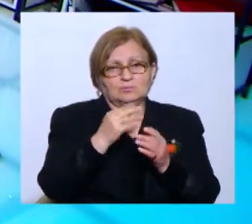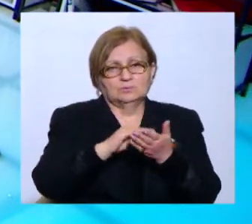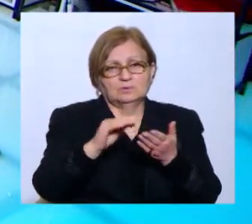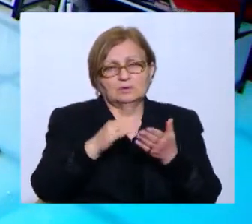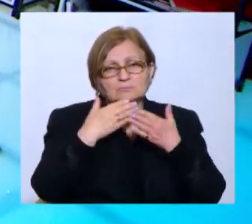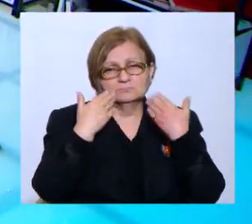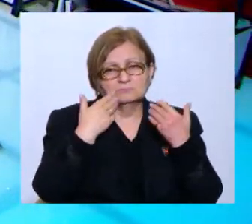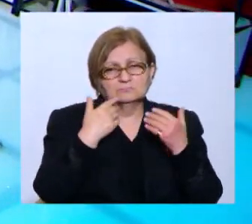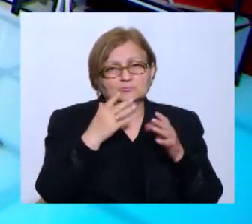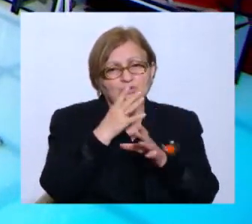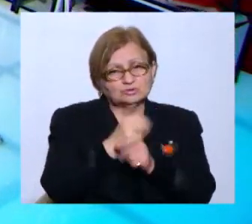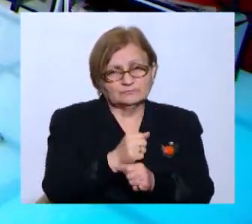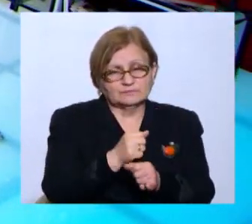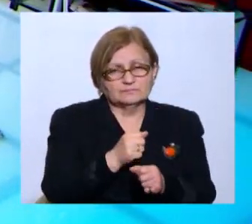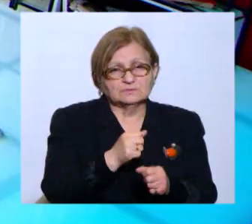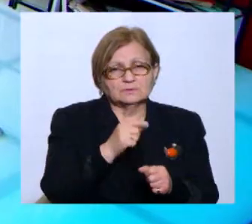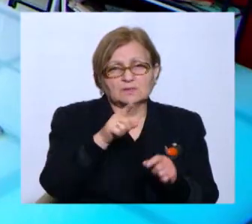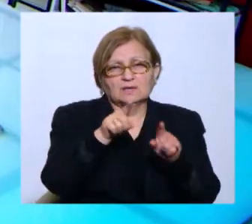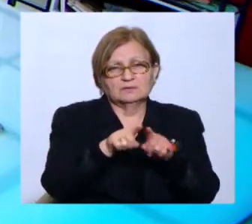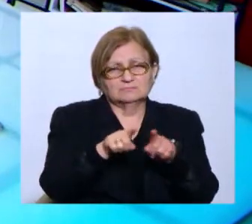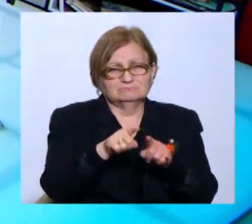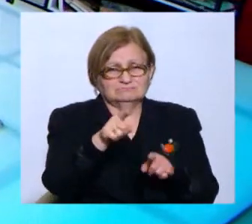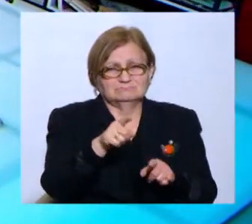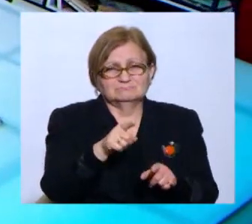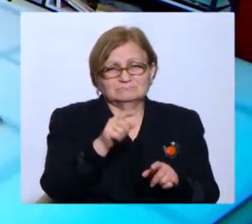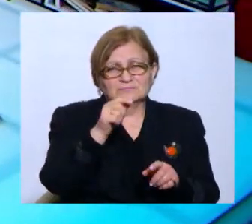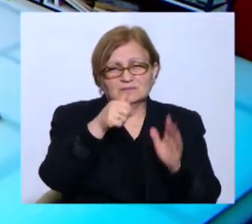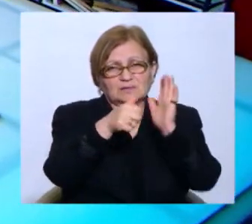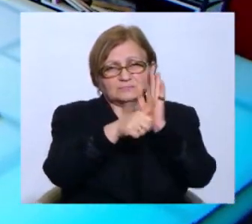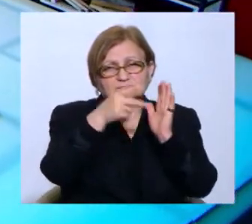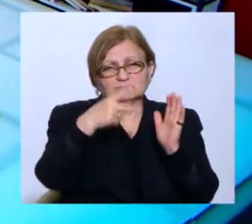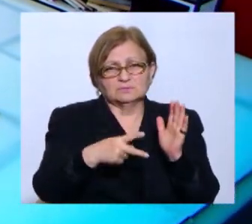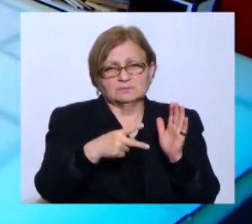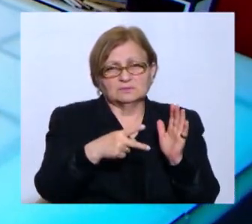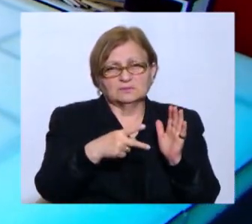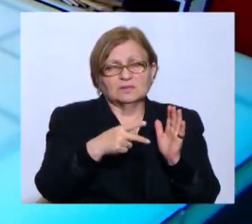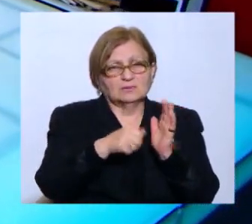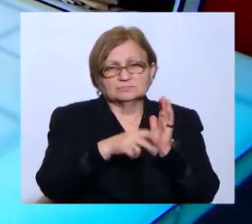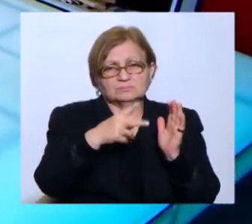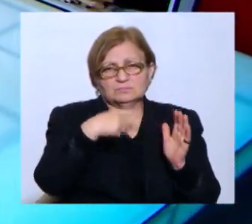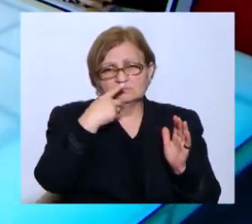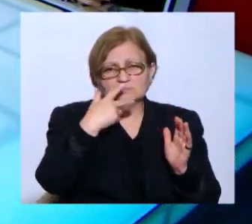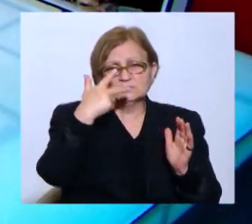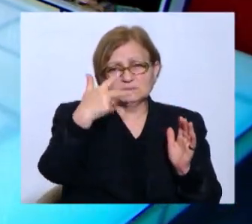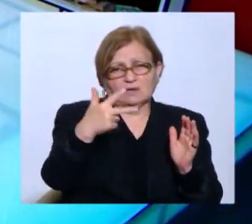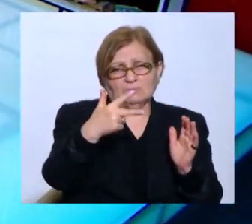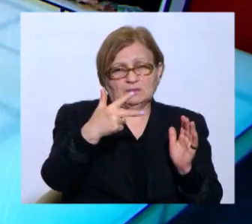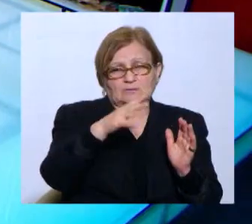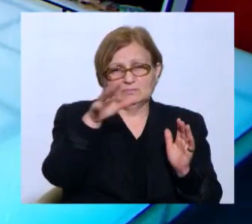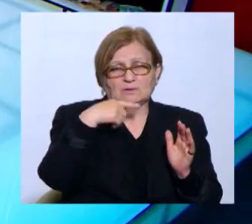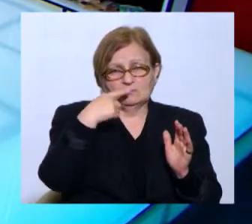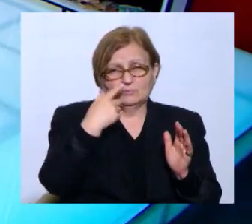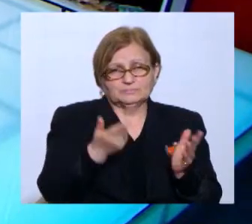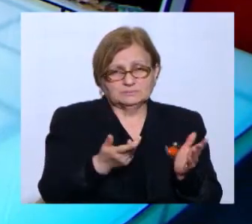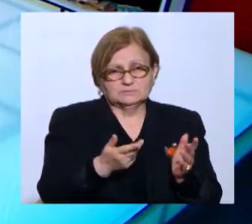მარტივი ფორმით, შეკვეცოთ. და იგივე, როდესაც მაგალითად რომ იყოს წილადი 6-2, არავინ არ ამბობს 6-2-ს, ხო, ყველა ამბობს 3-იანს.